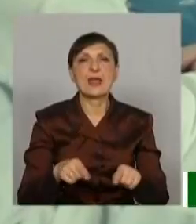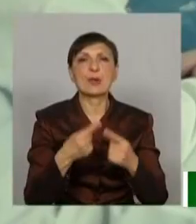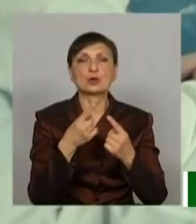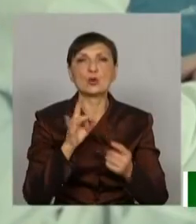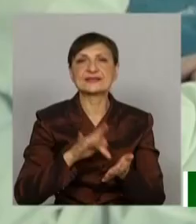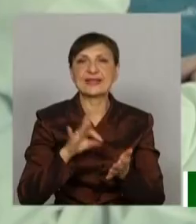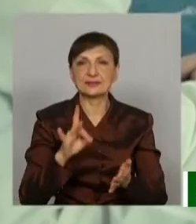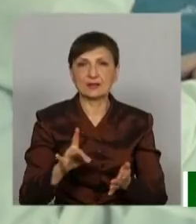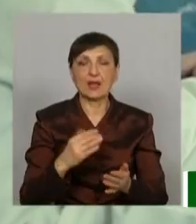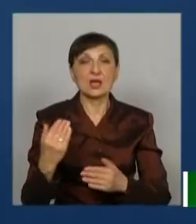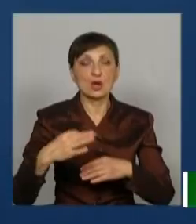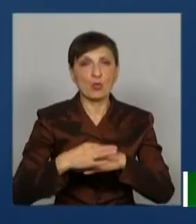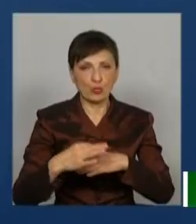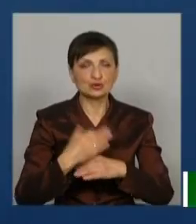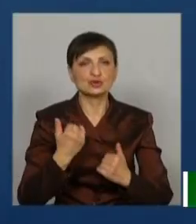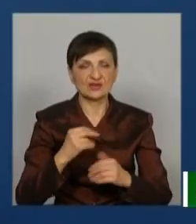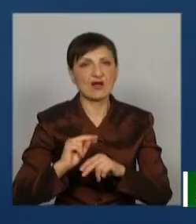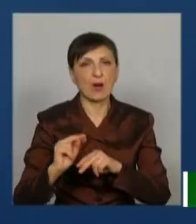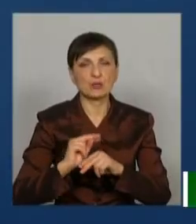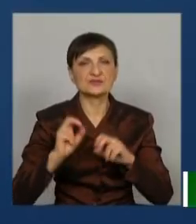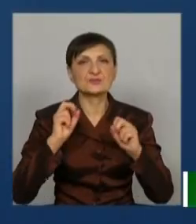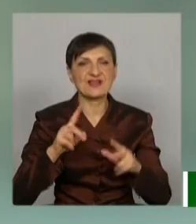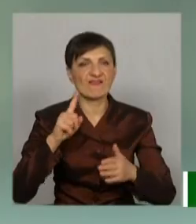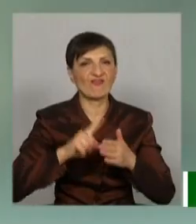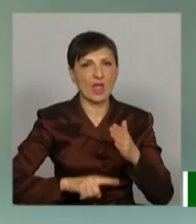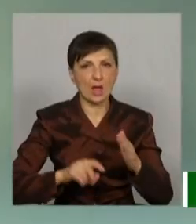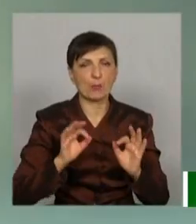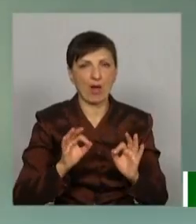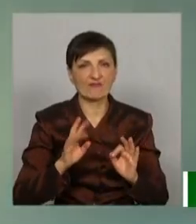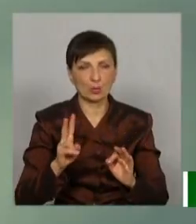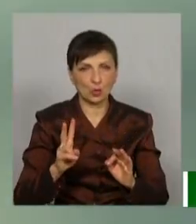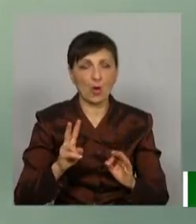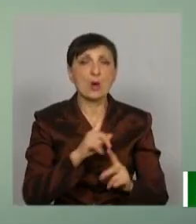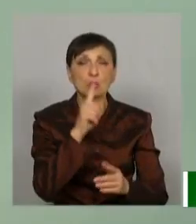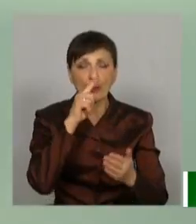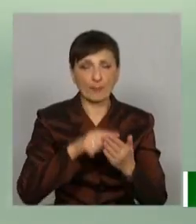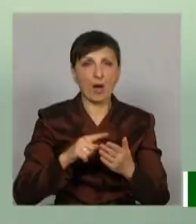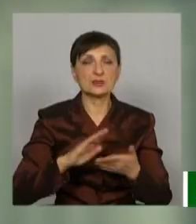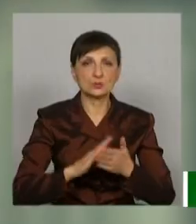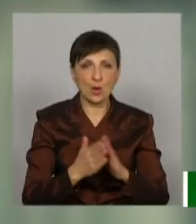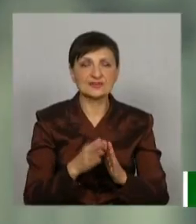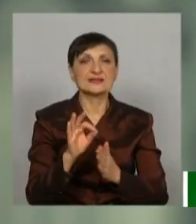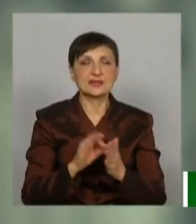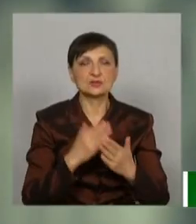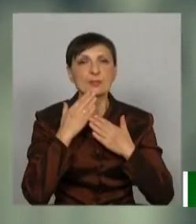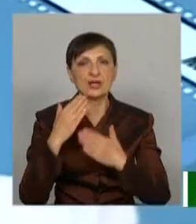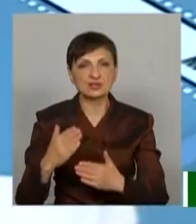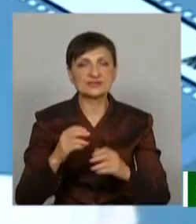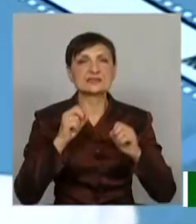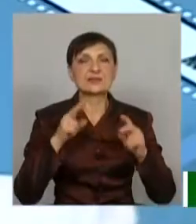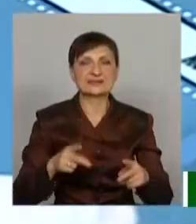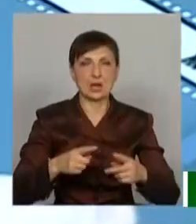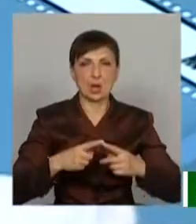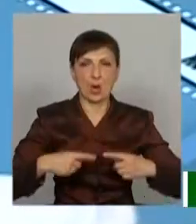заблудшими супругами сейчас работают теологи специалисты призывают всех кто столкнулся с подобной ситуации сразу обращаться в уполномоченные органы